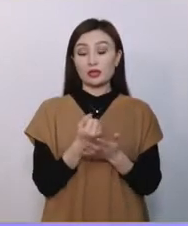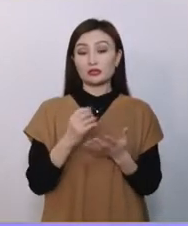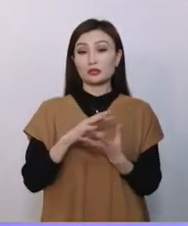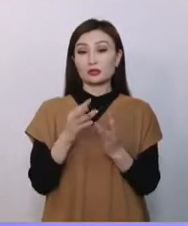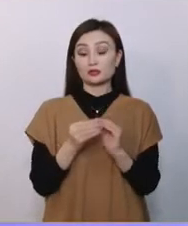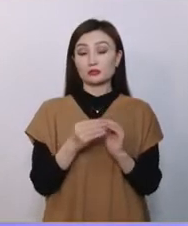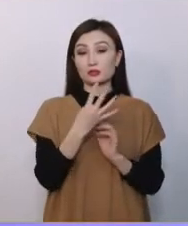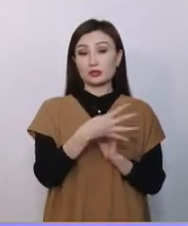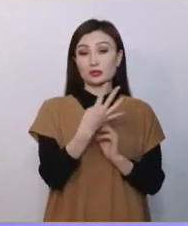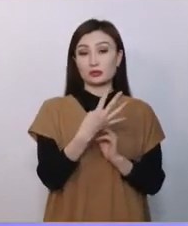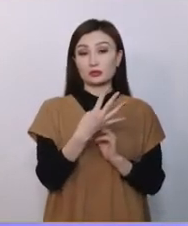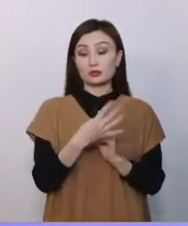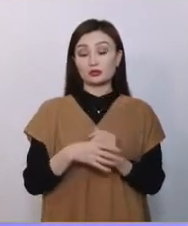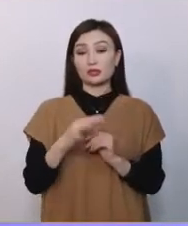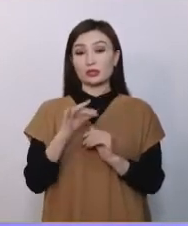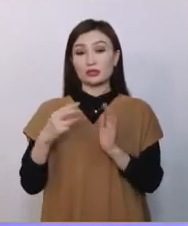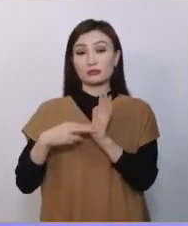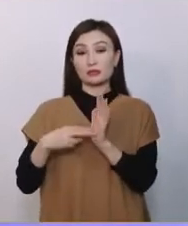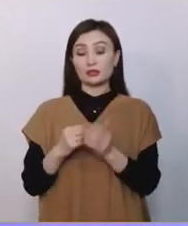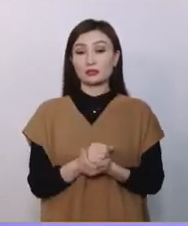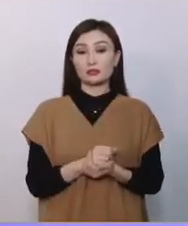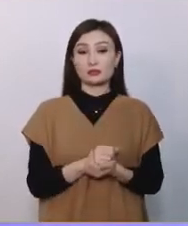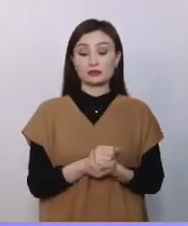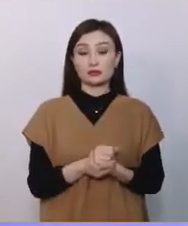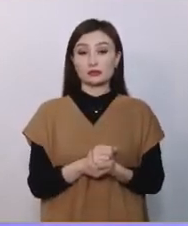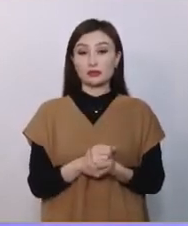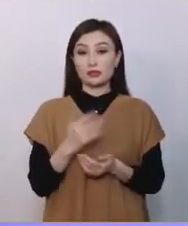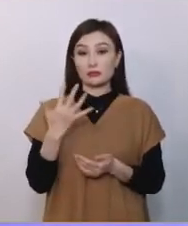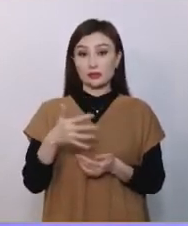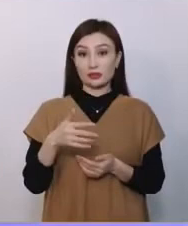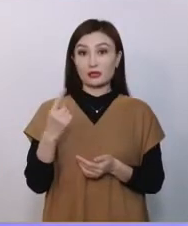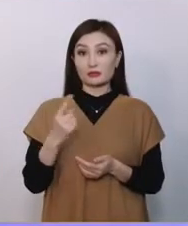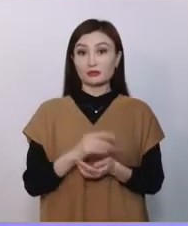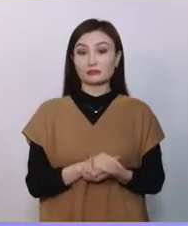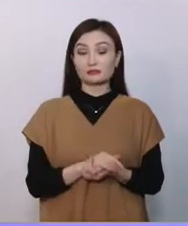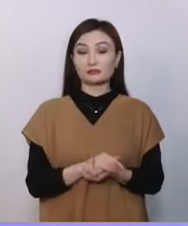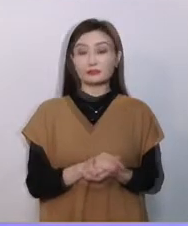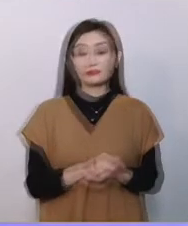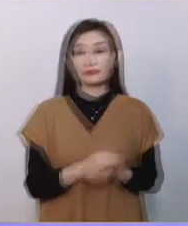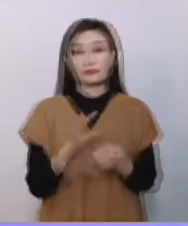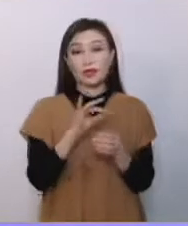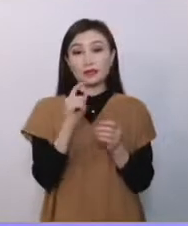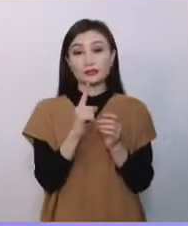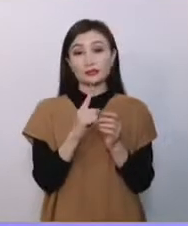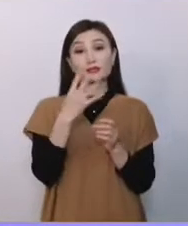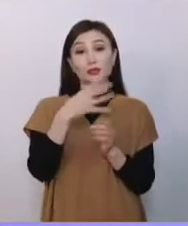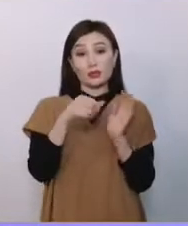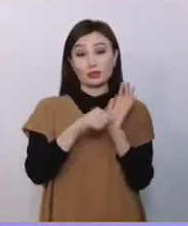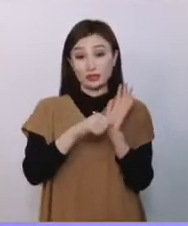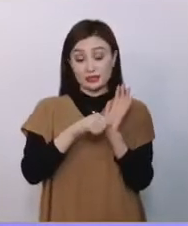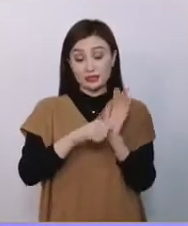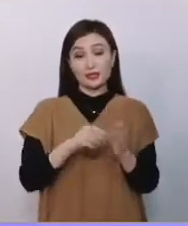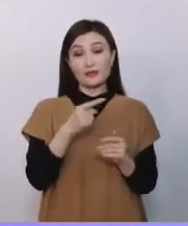сумму чисел 44 и 7 51 из числа 46